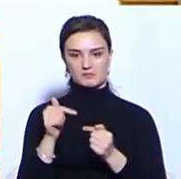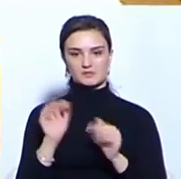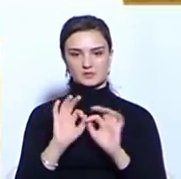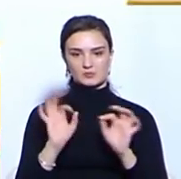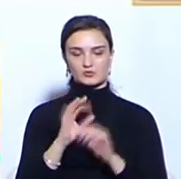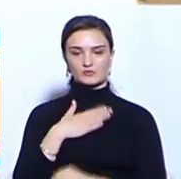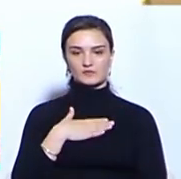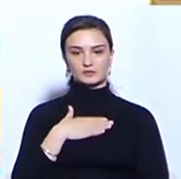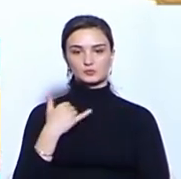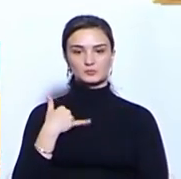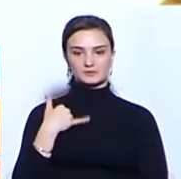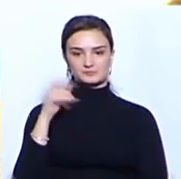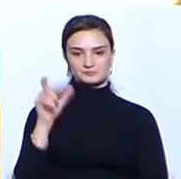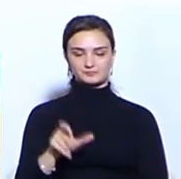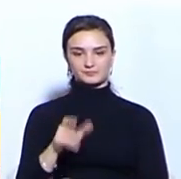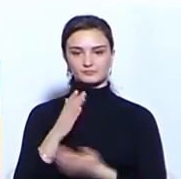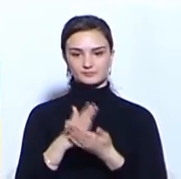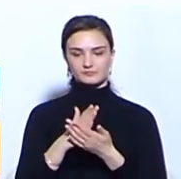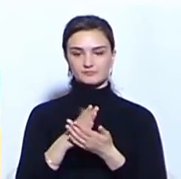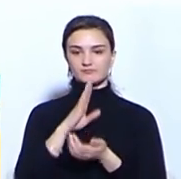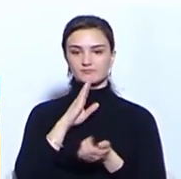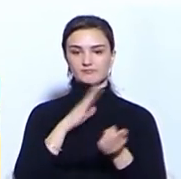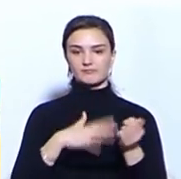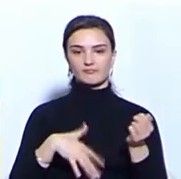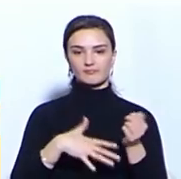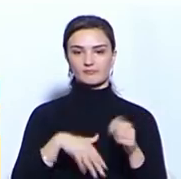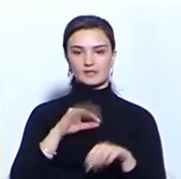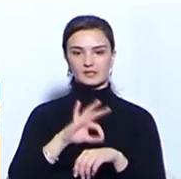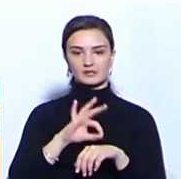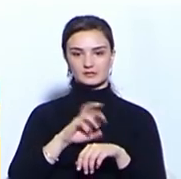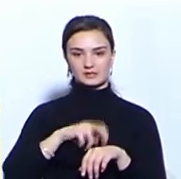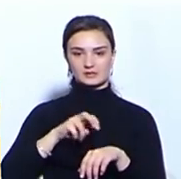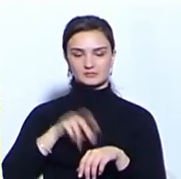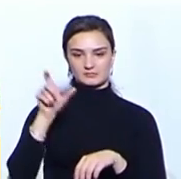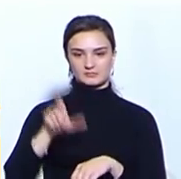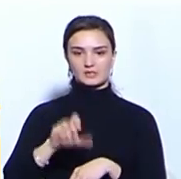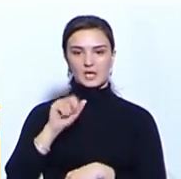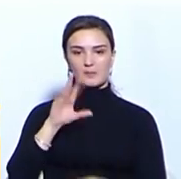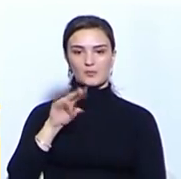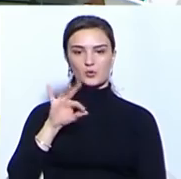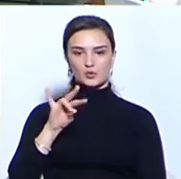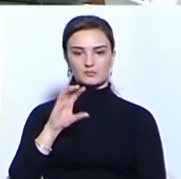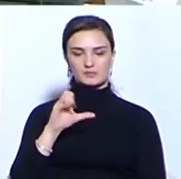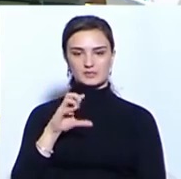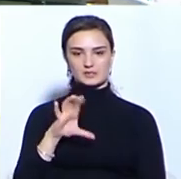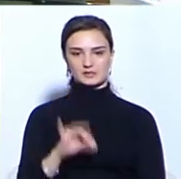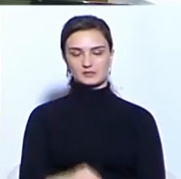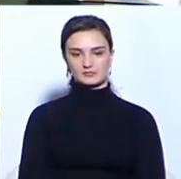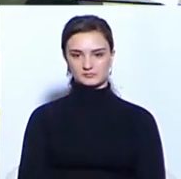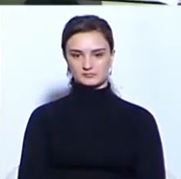ვისაუბროთ. ჩვენი გადაცემის სტუმარი კი გახლავთ მეან-გინეკოლოგი პროფესორი ბატონი აპოლონ მესხი. მოგძანდით ბატონო აპოლონ.